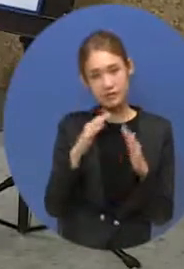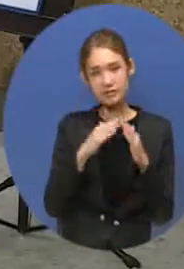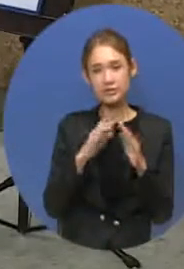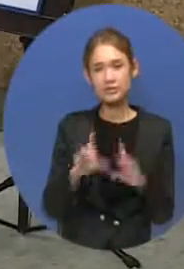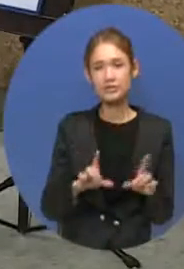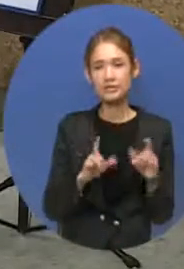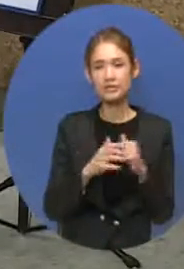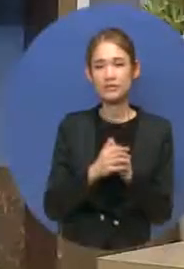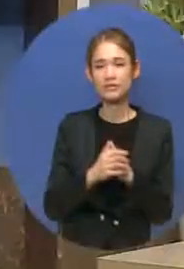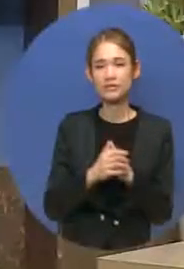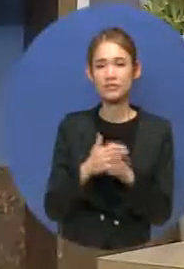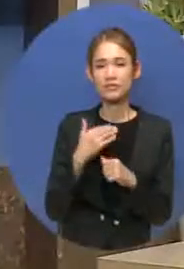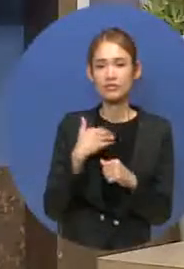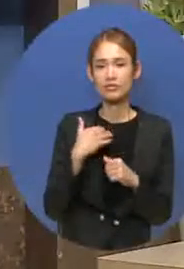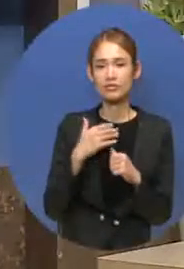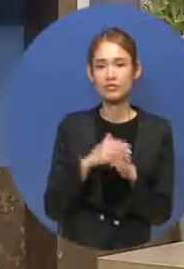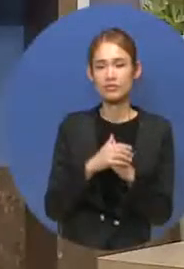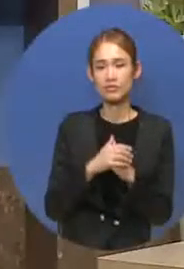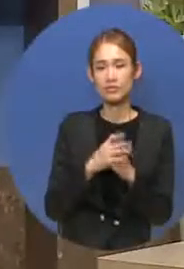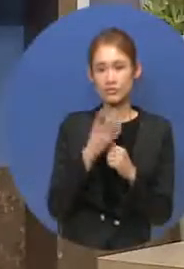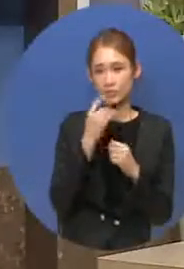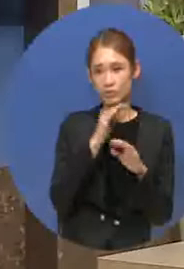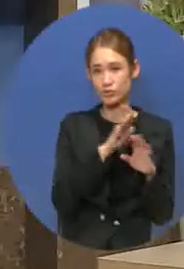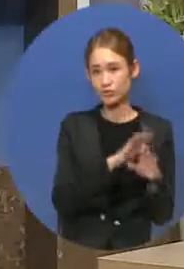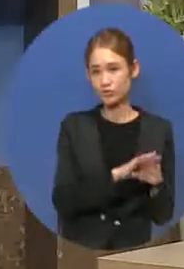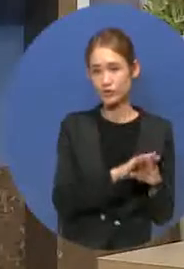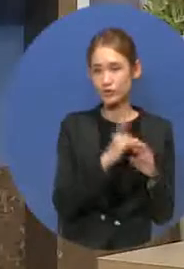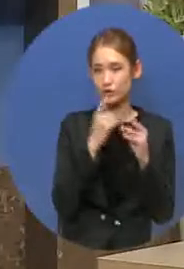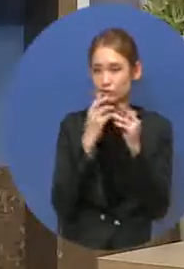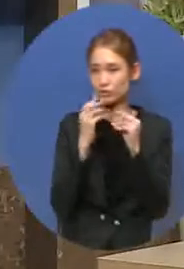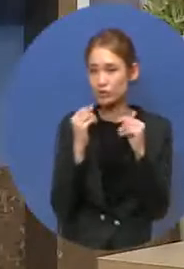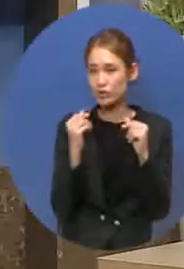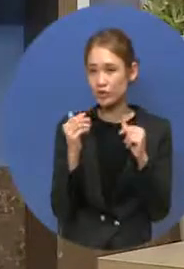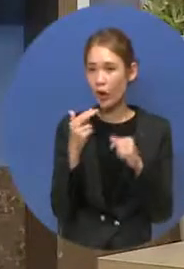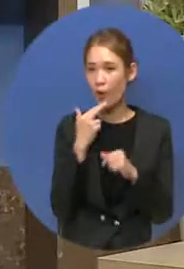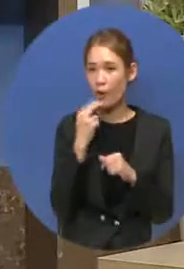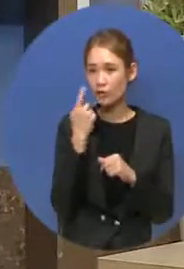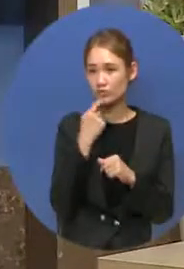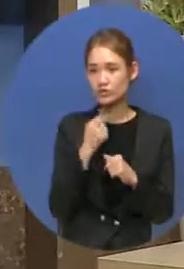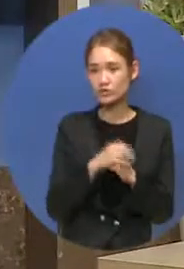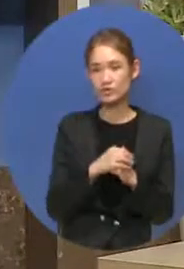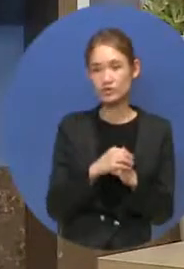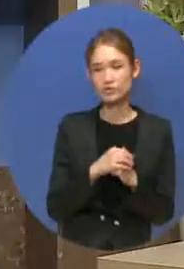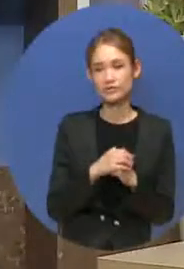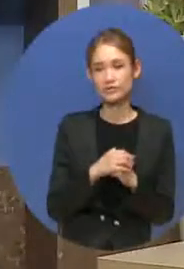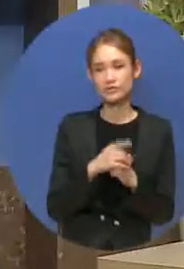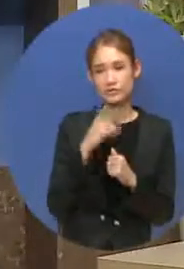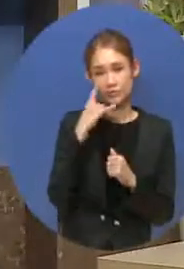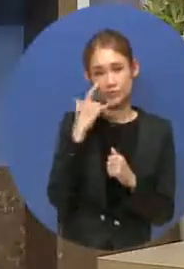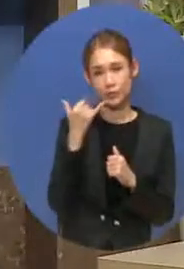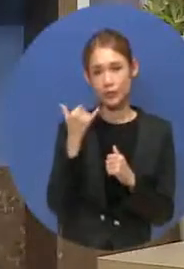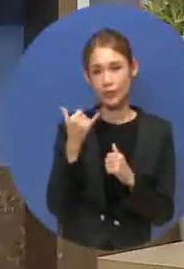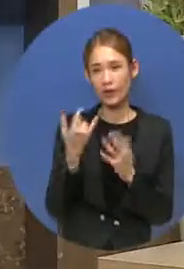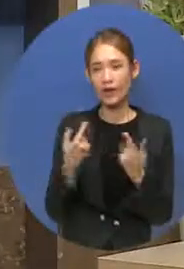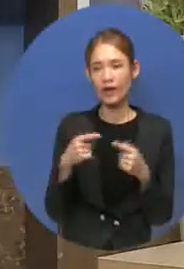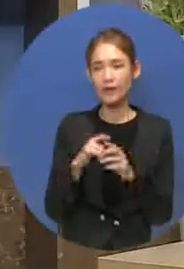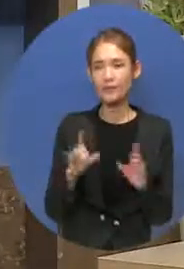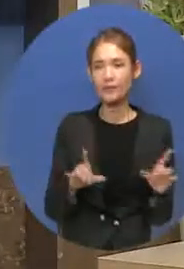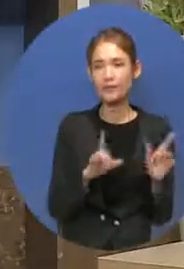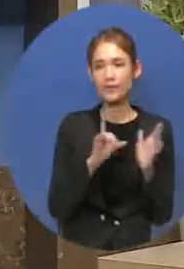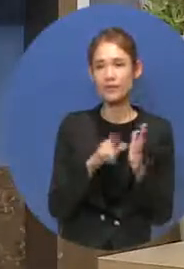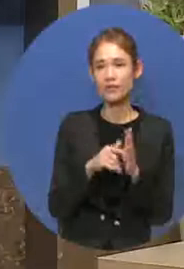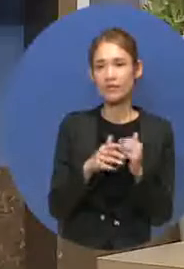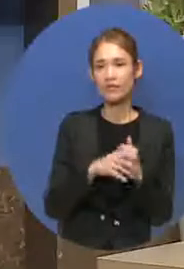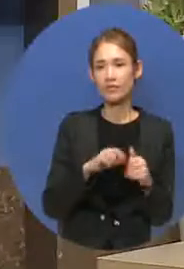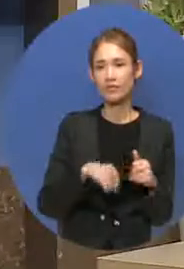네, 저는 그냥 두면 먼지가 안 생기는 줄 알았거든요. 네. 이제 부모님이랑 함께 살 때는. 그랬는데